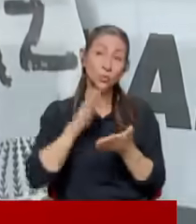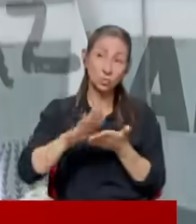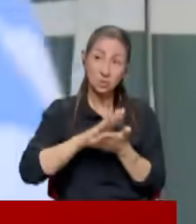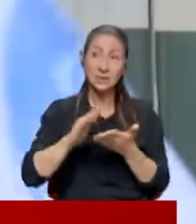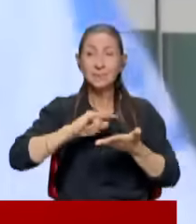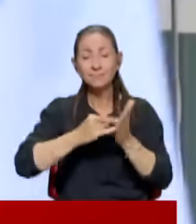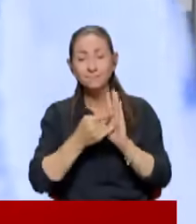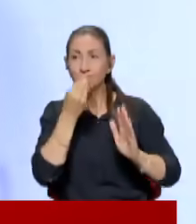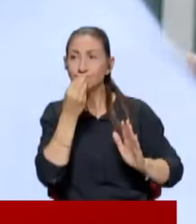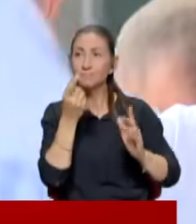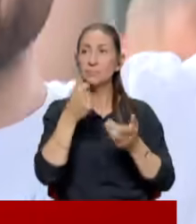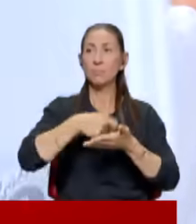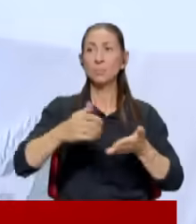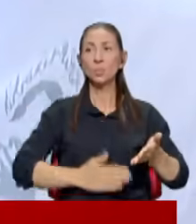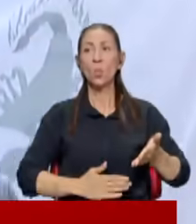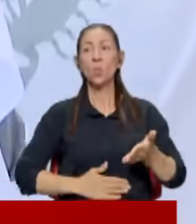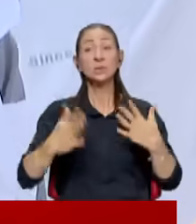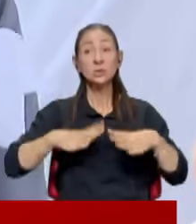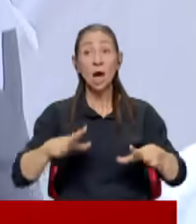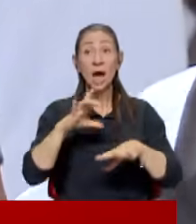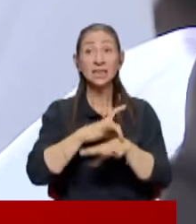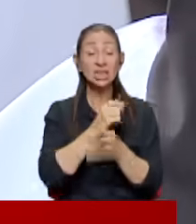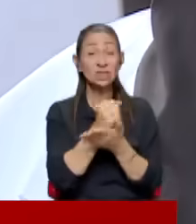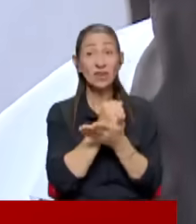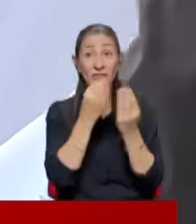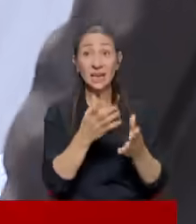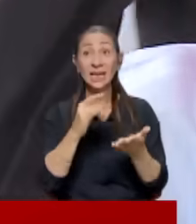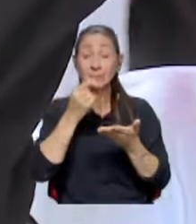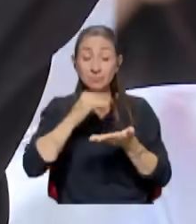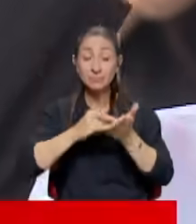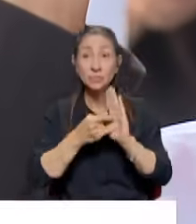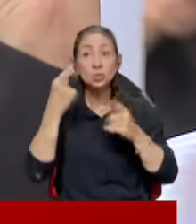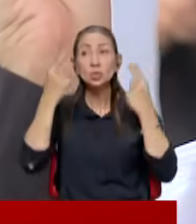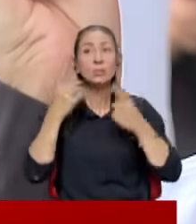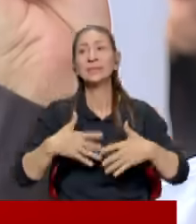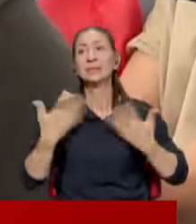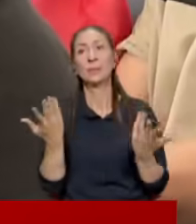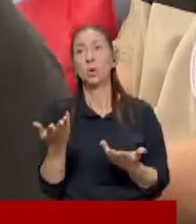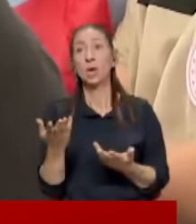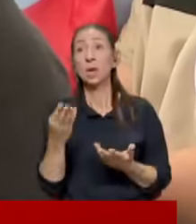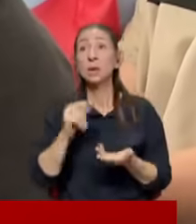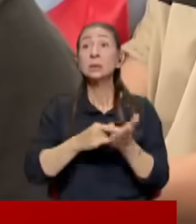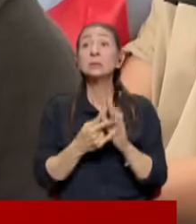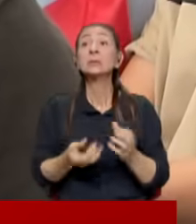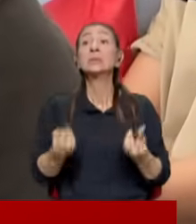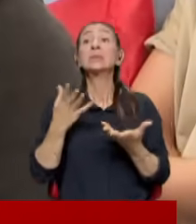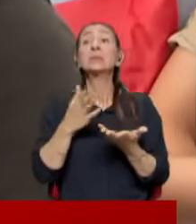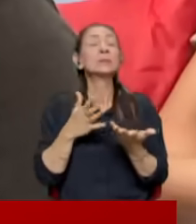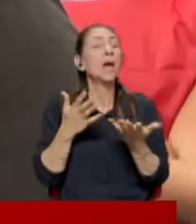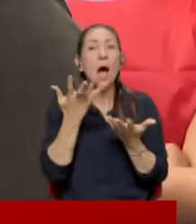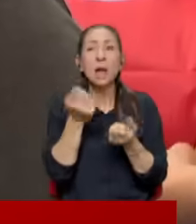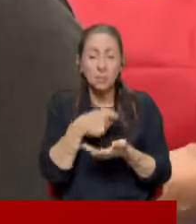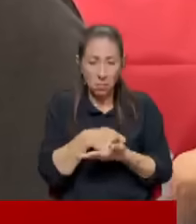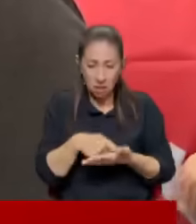ve geçinebilecekleri bir ücret istiyor. Hastalara şifa olurken geçim derdi düşünmek istemiyorlar. Geçinemiyoruz. Yani tamamen